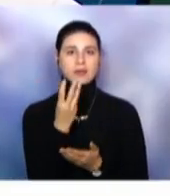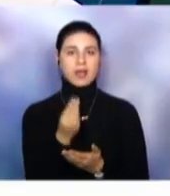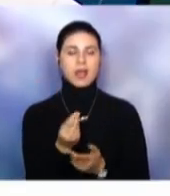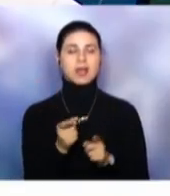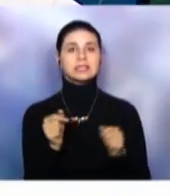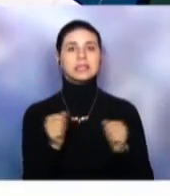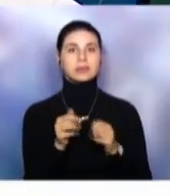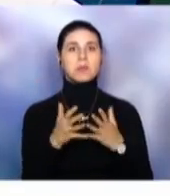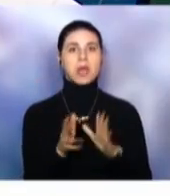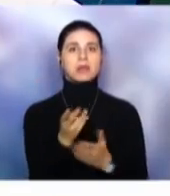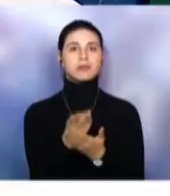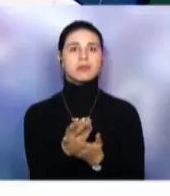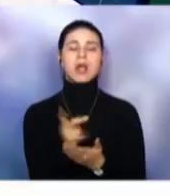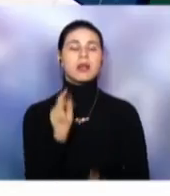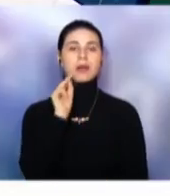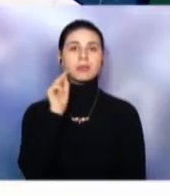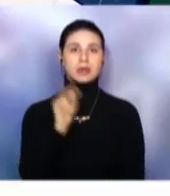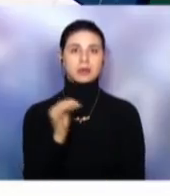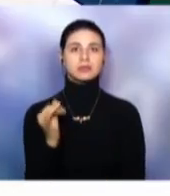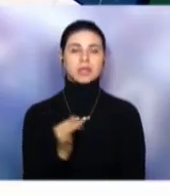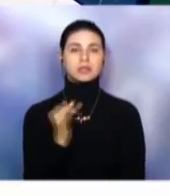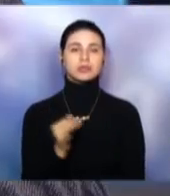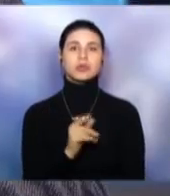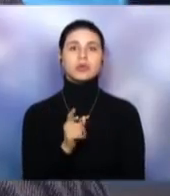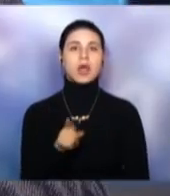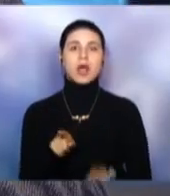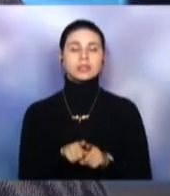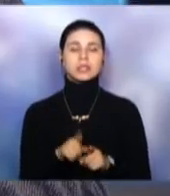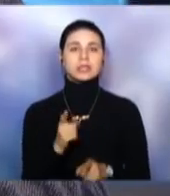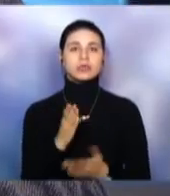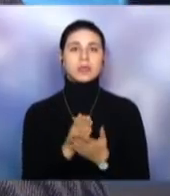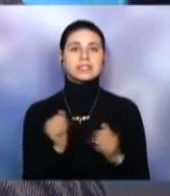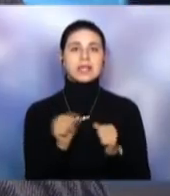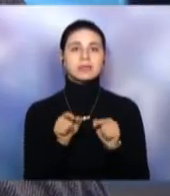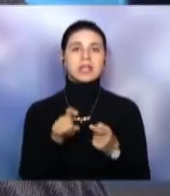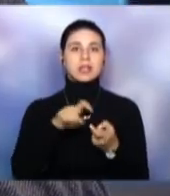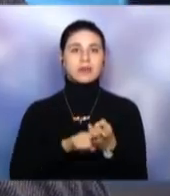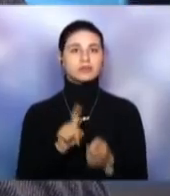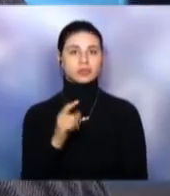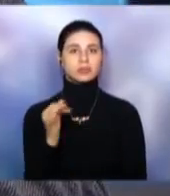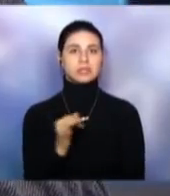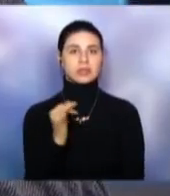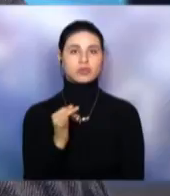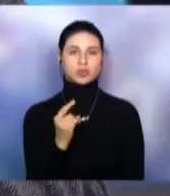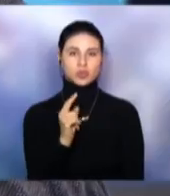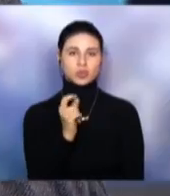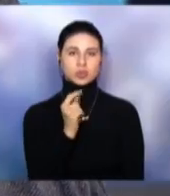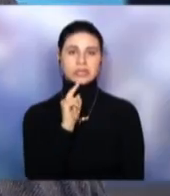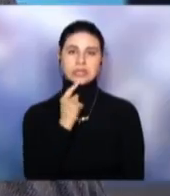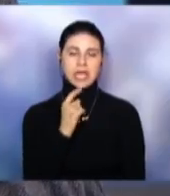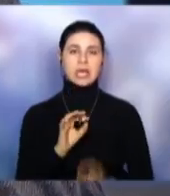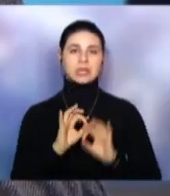რა მუშაობს, რა განაპირობებს ამ ასეთ სტატისტიკის ჩამოყალიბებას, საკმაოდ ძნელი სათქმელია,